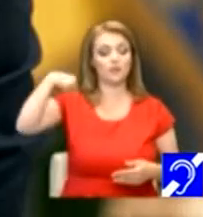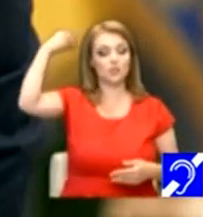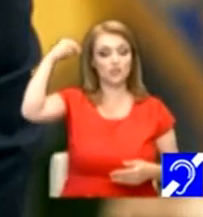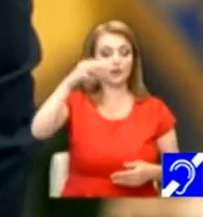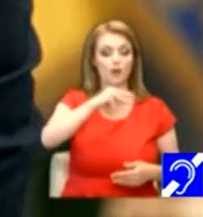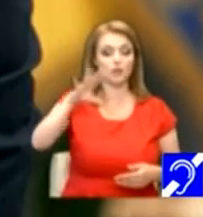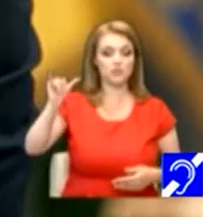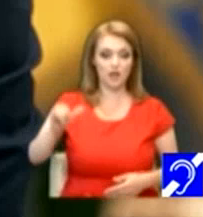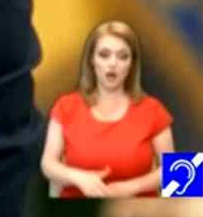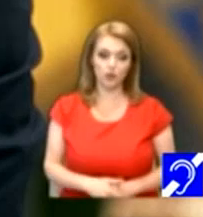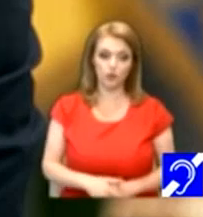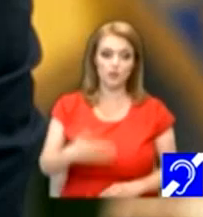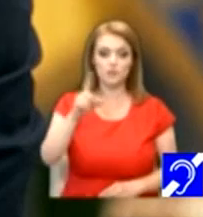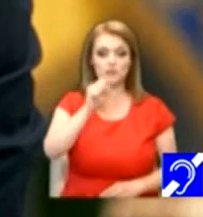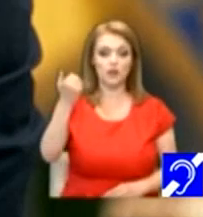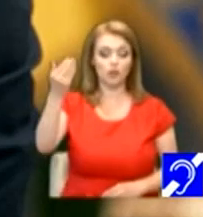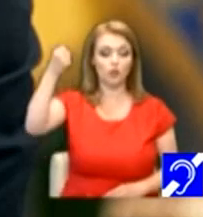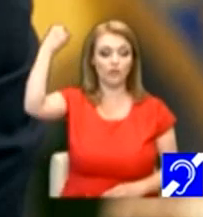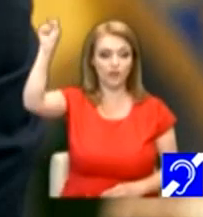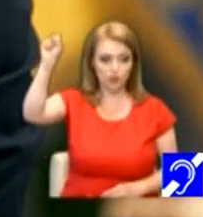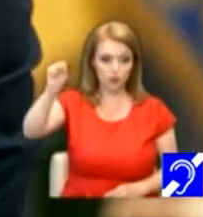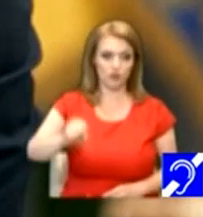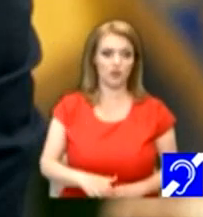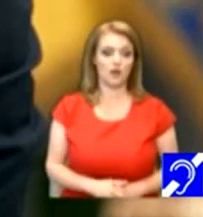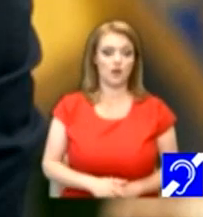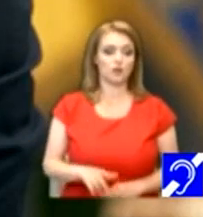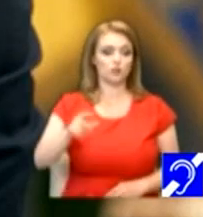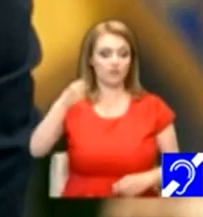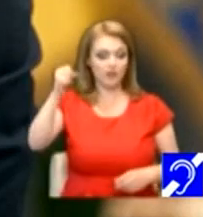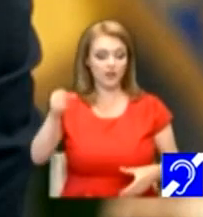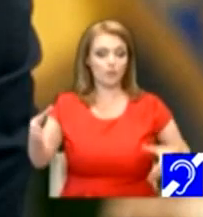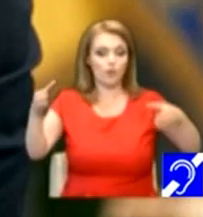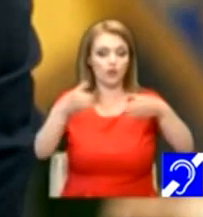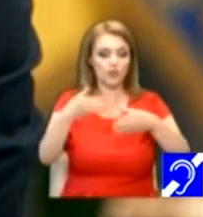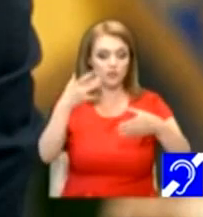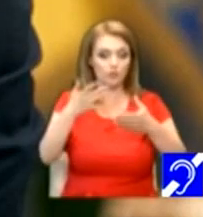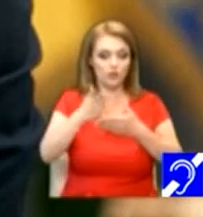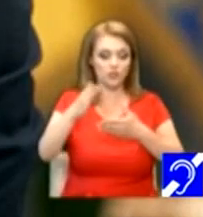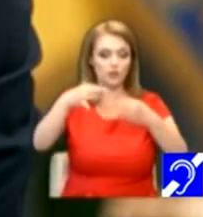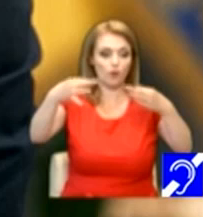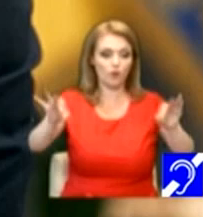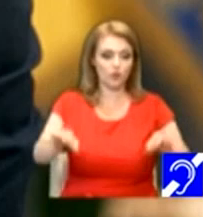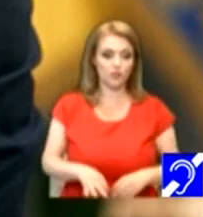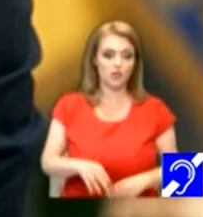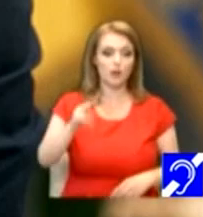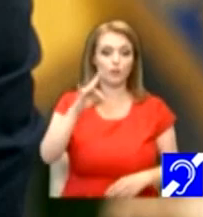președintele Republicii Moldova, Maia Sandu, pentru victoria convingătoare a forțelor politice, democratice și pro-europene, în special a